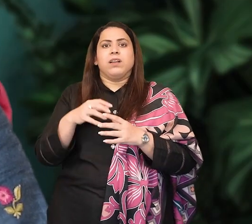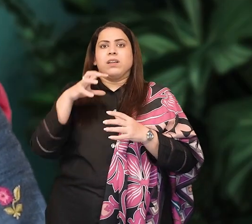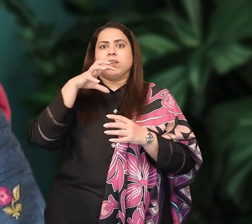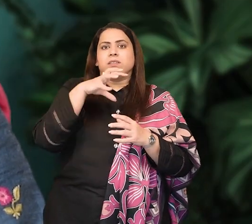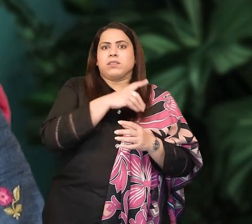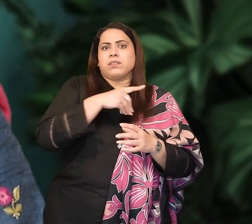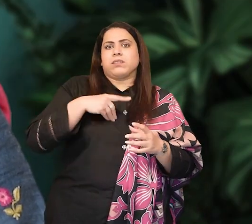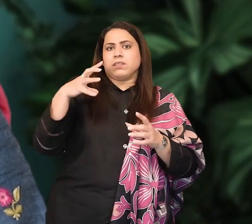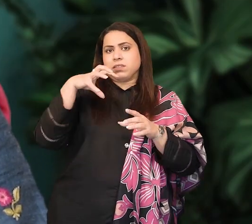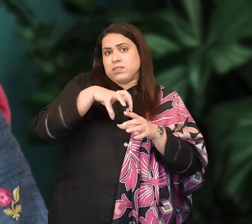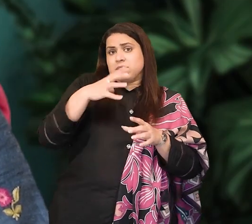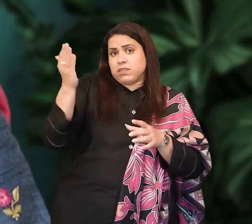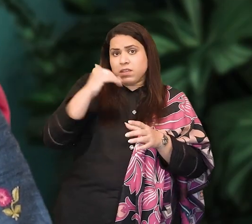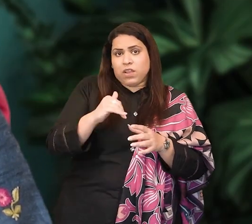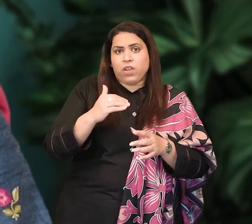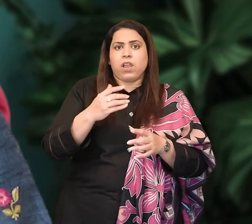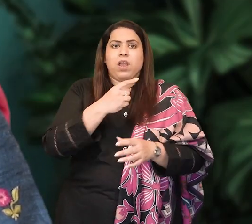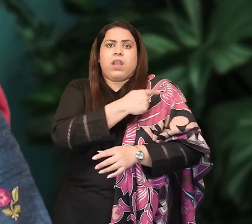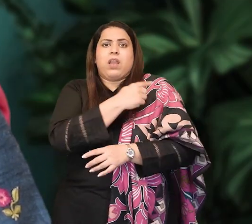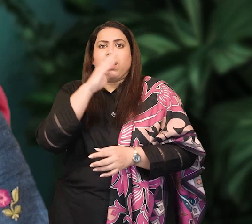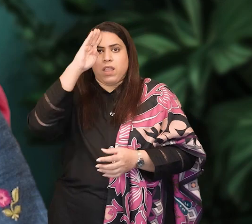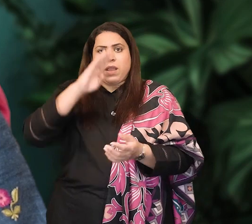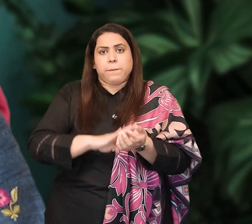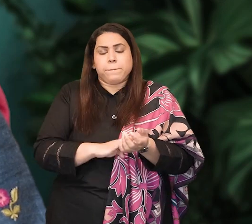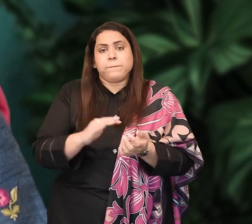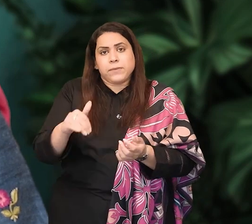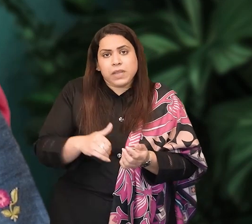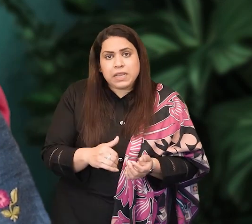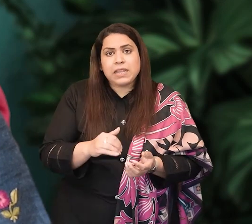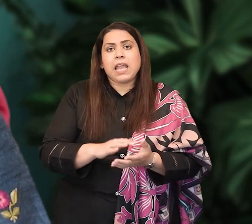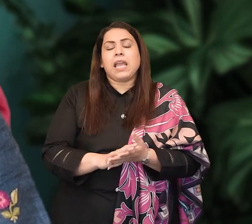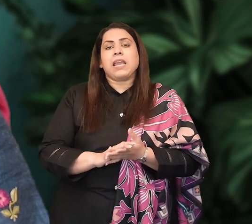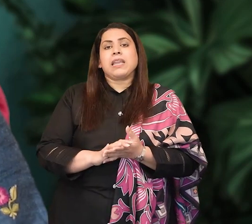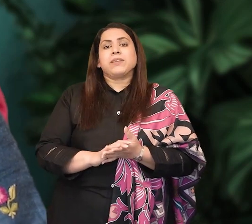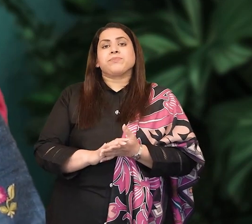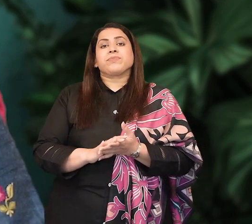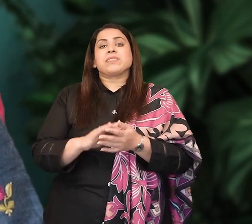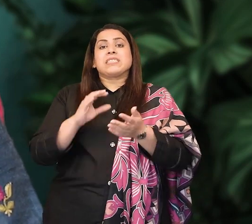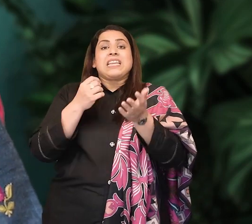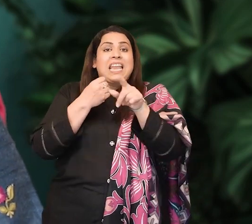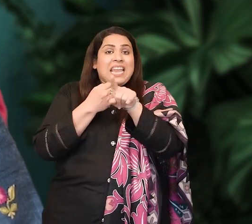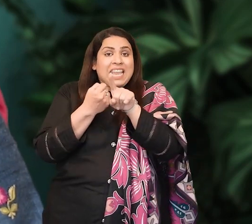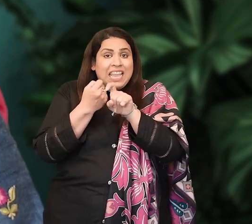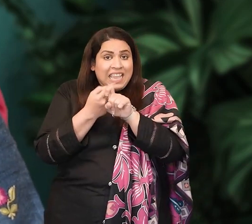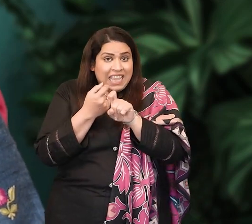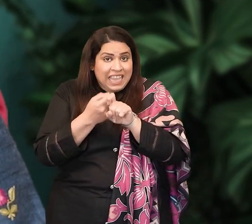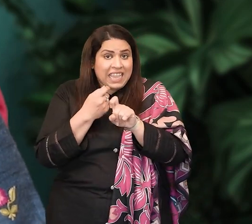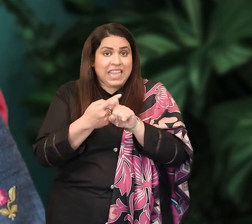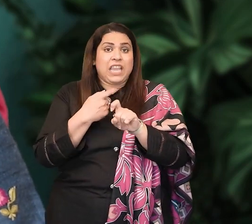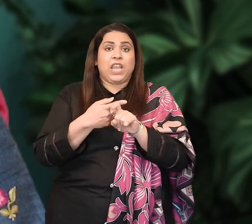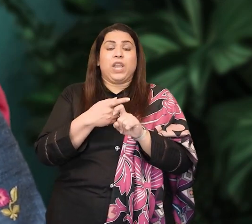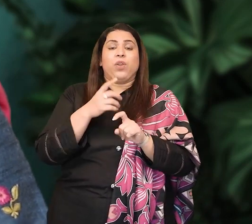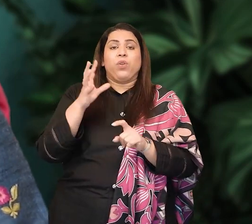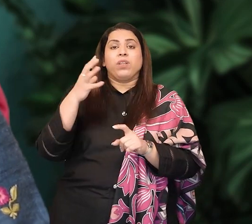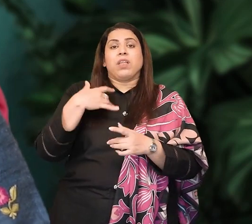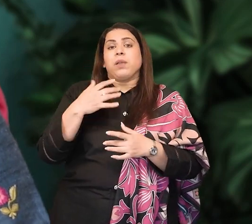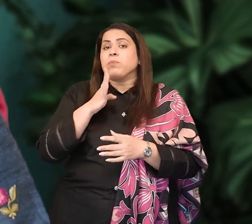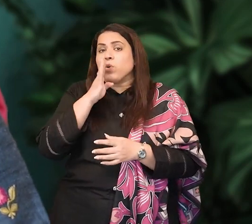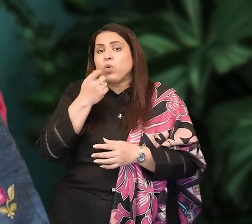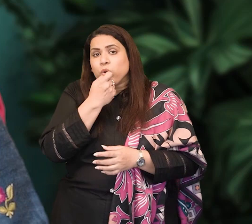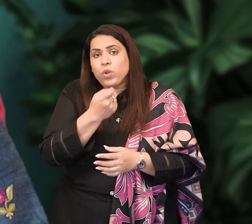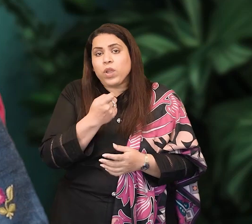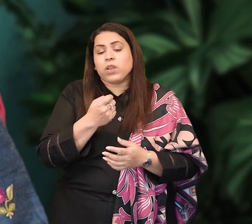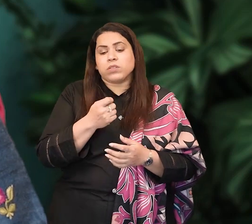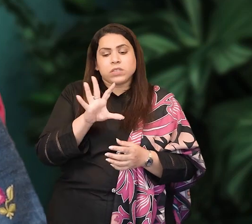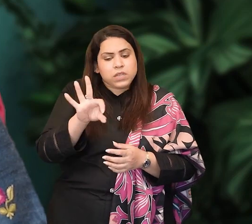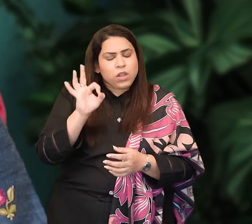यूजुअली जब भी हमारे पास पेशेंट्स आते हैं या तो वो किसी ऑर्थोपेडिक सर्जन से रेफ़र होकर आते हैं या फिर वो डायरेक्ट फिजियोथेरेपिस्ट के पास आ सकते हैं। उसका